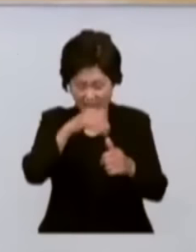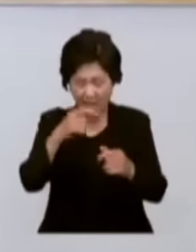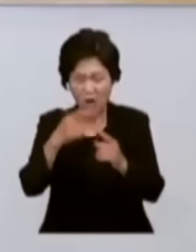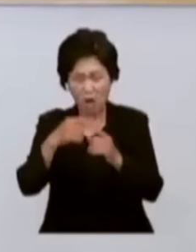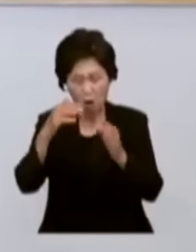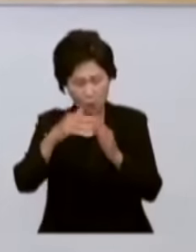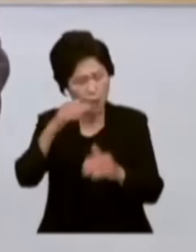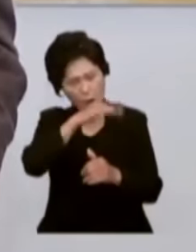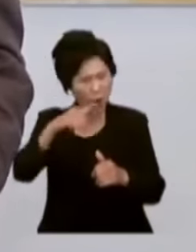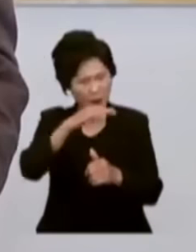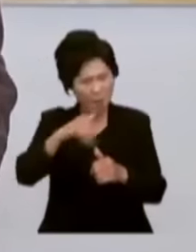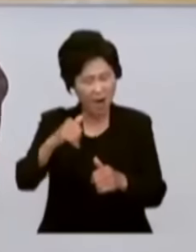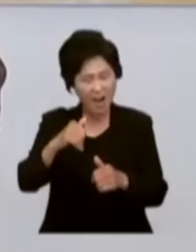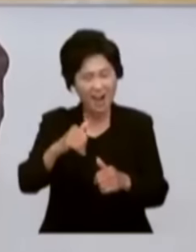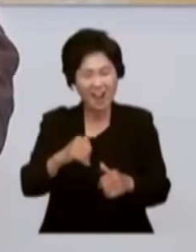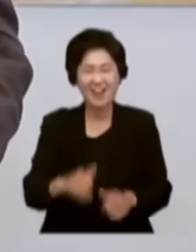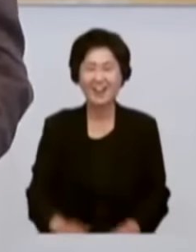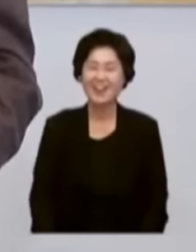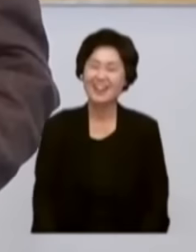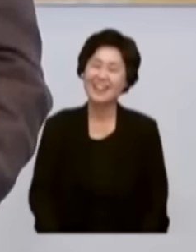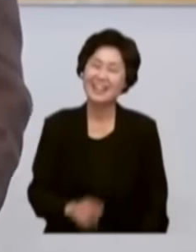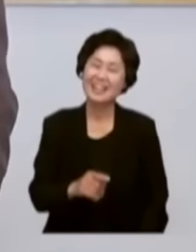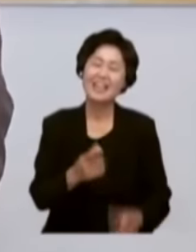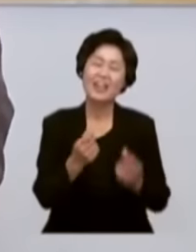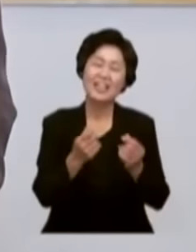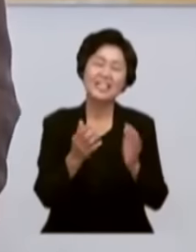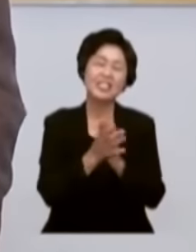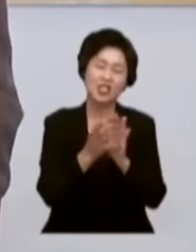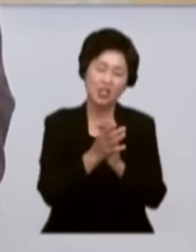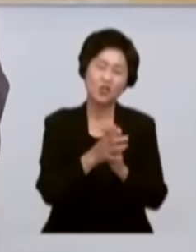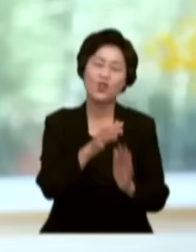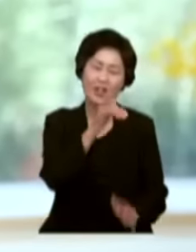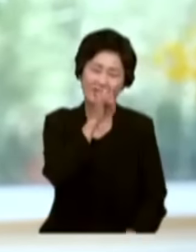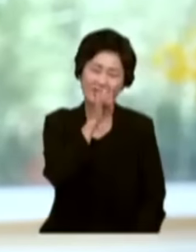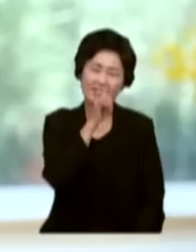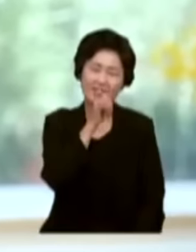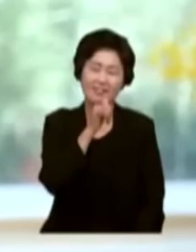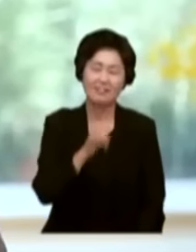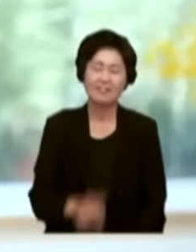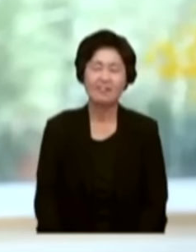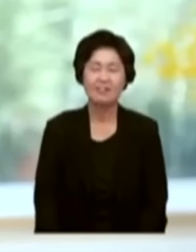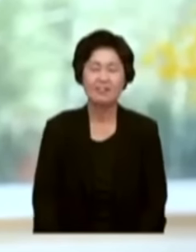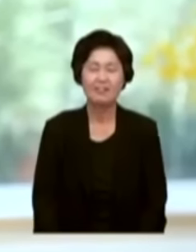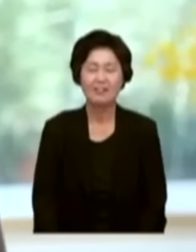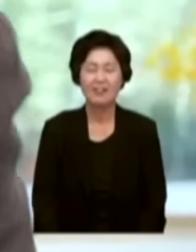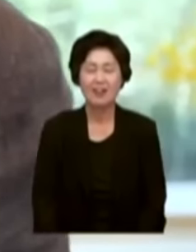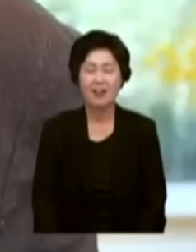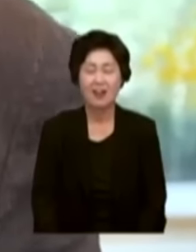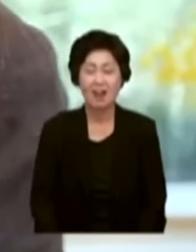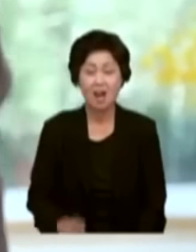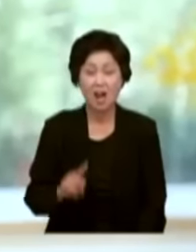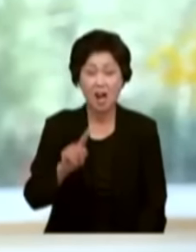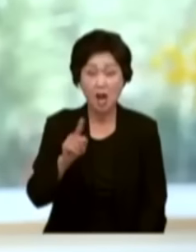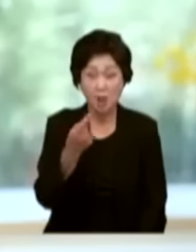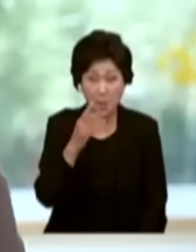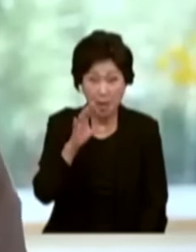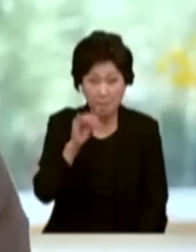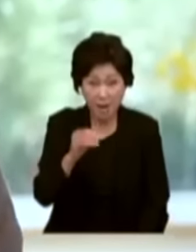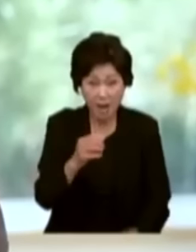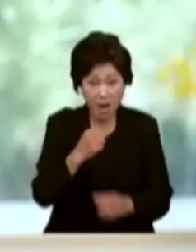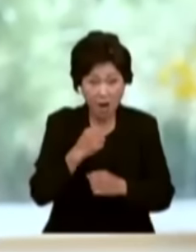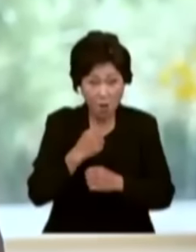그러니까 정말 든든하다. 그런 예. 친구가 있다라는 거는 네네. 정말 우리 백만 군사 뒤에 있는